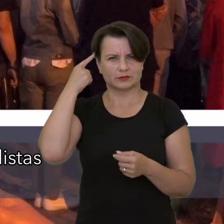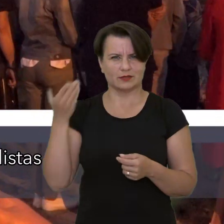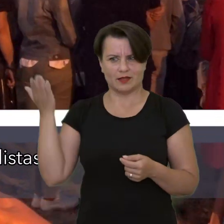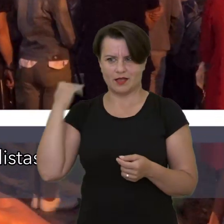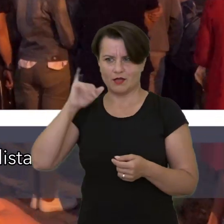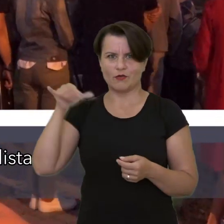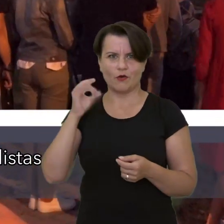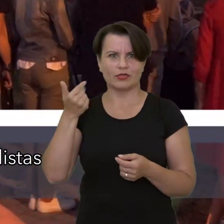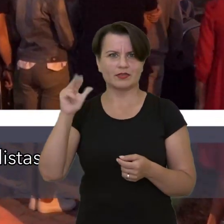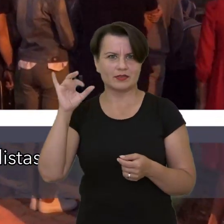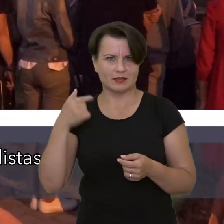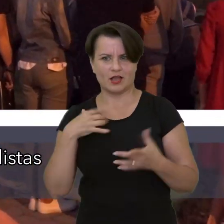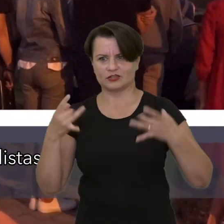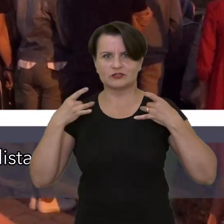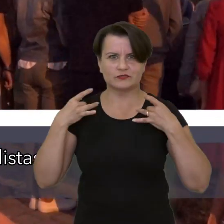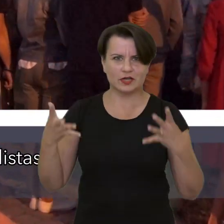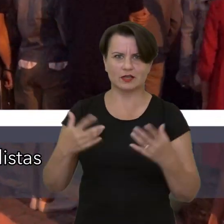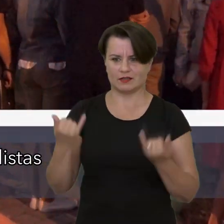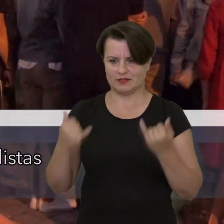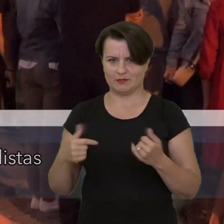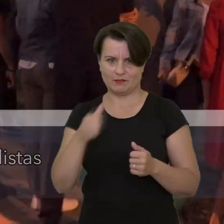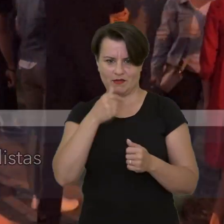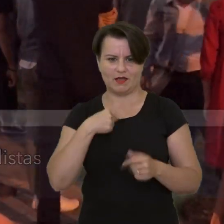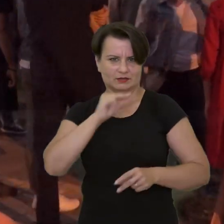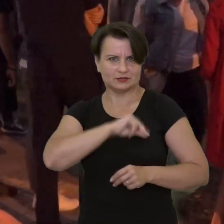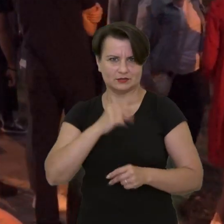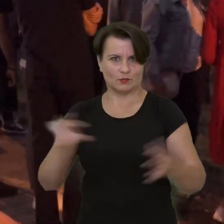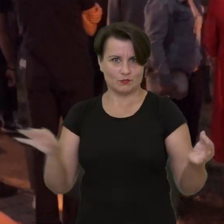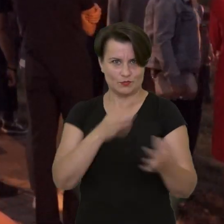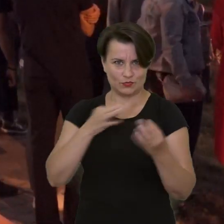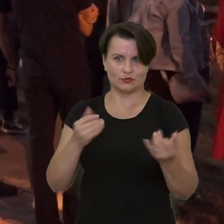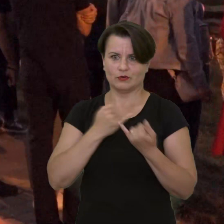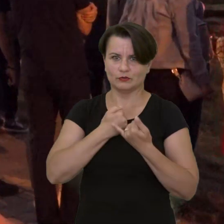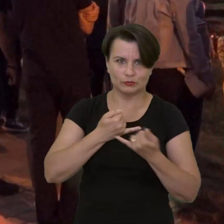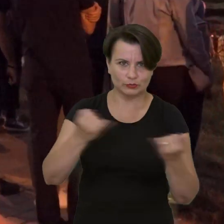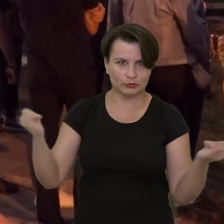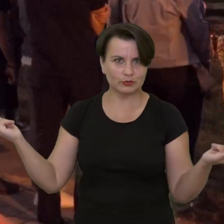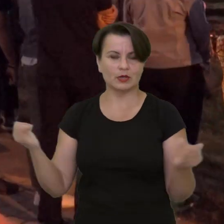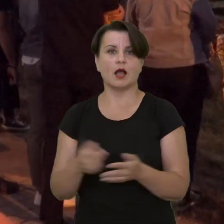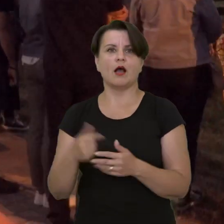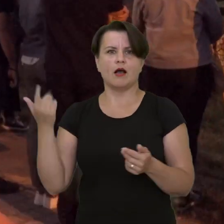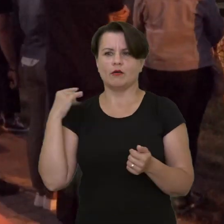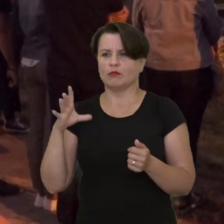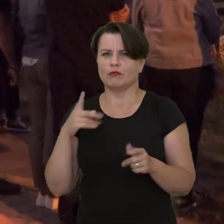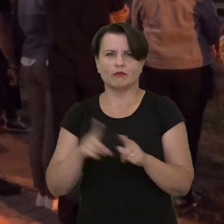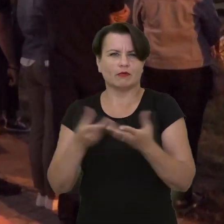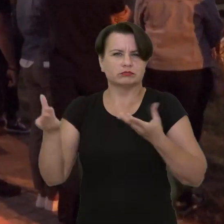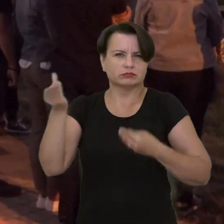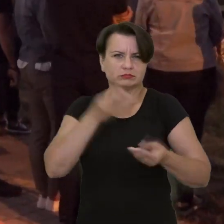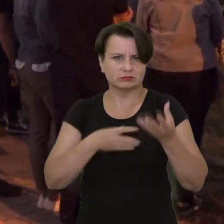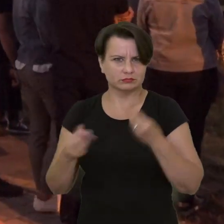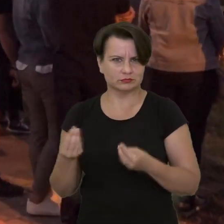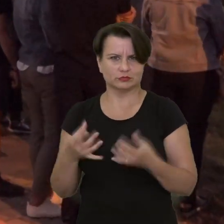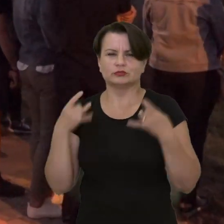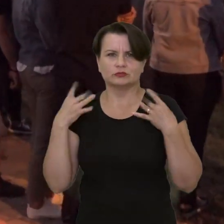kai švesdavau, dabar vis tiek toks daugiau yra kaip ir darbas, reikia suteikti muziką. Tai joninės yra magiška šventė, kad tu gali basom